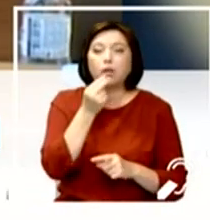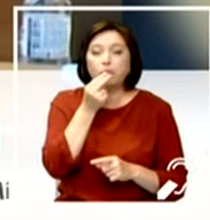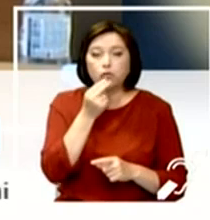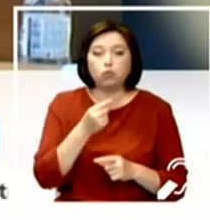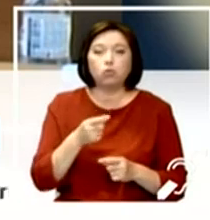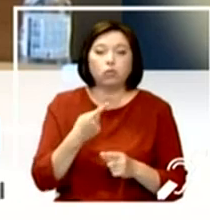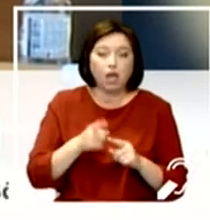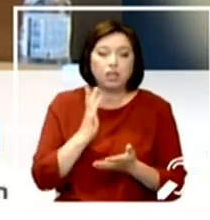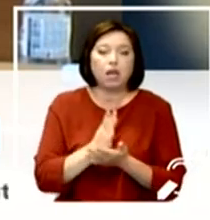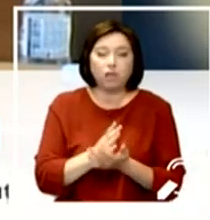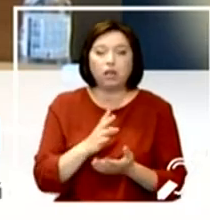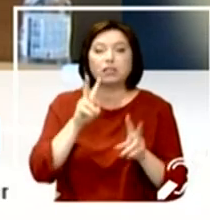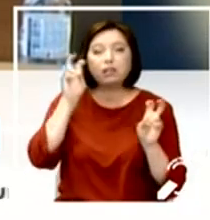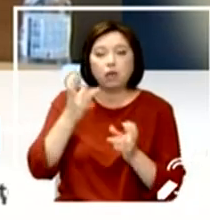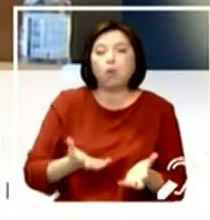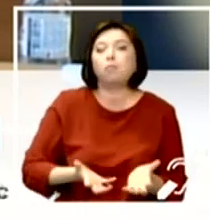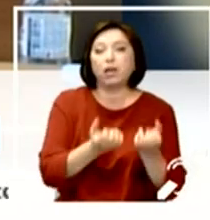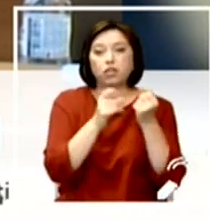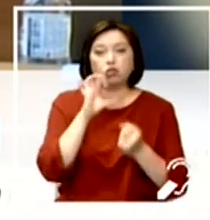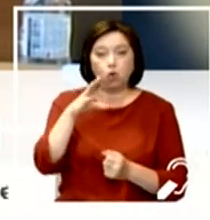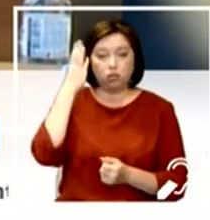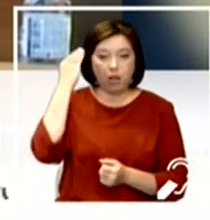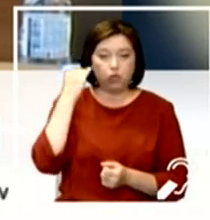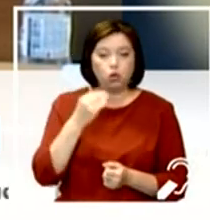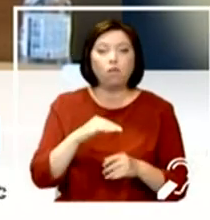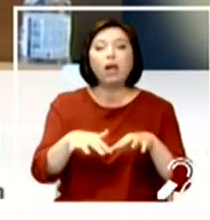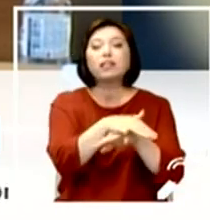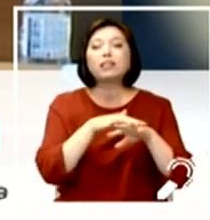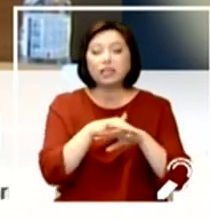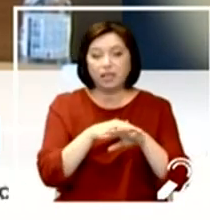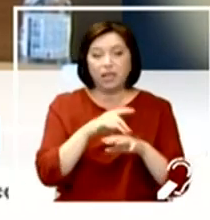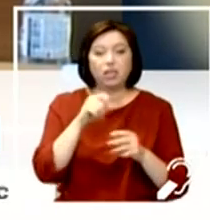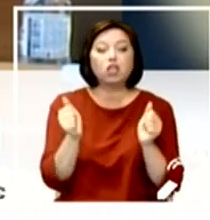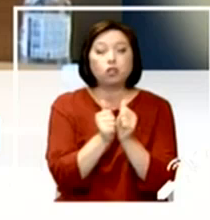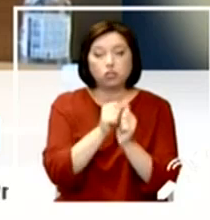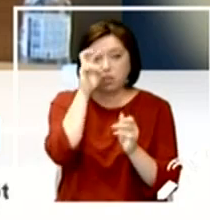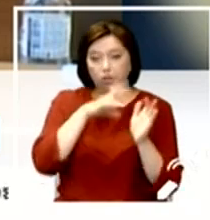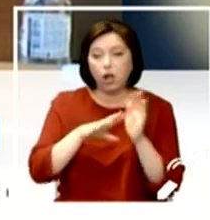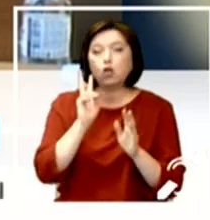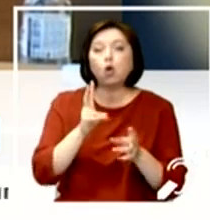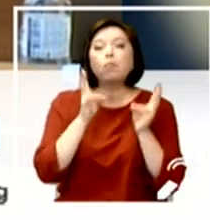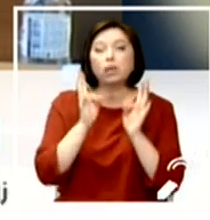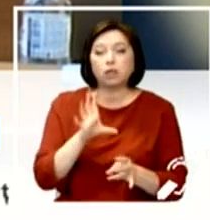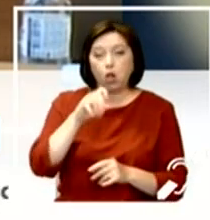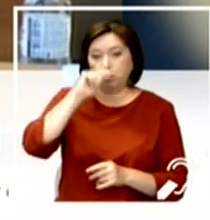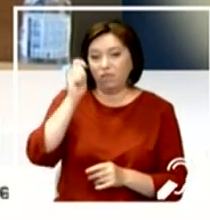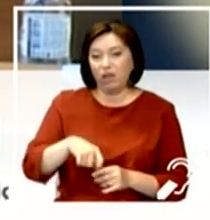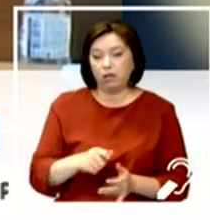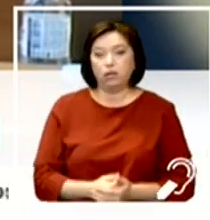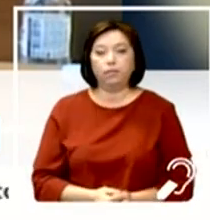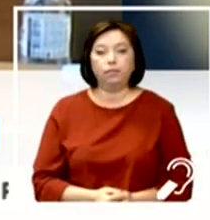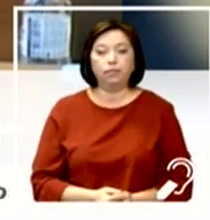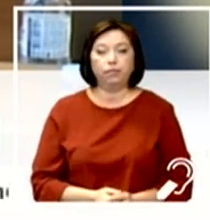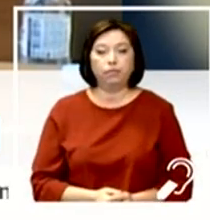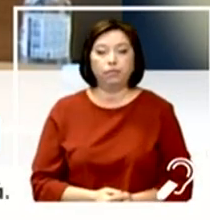constituie un gest de susținere din partea Republicii Moldova a populației statului vecin afectat de conflictul armat din regiune.